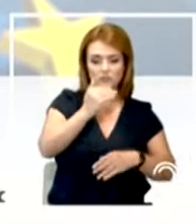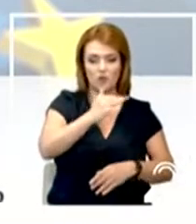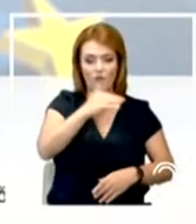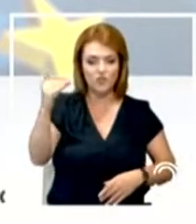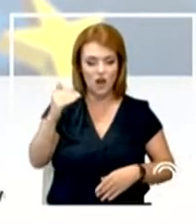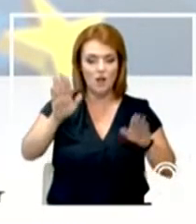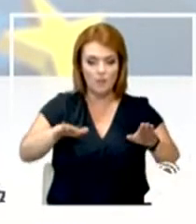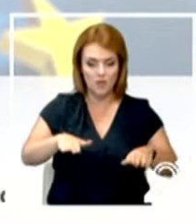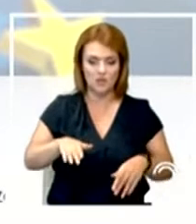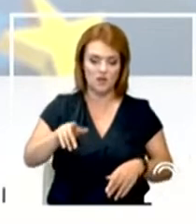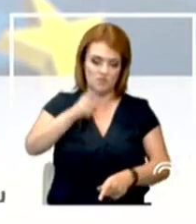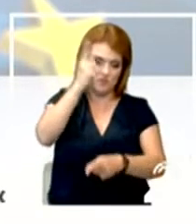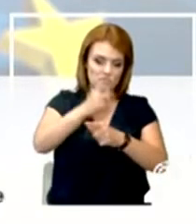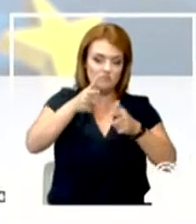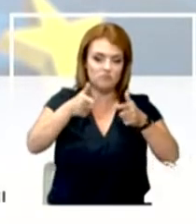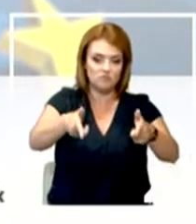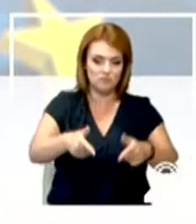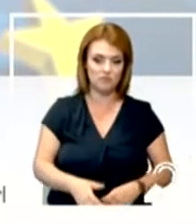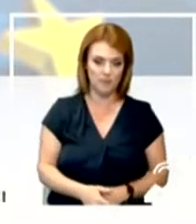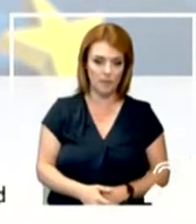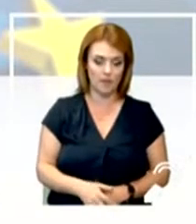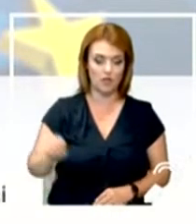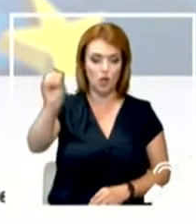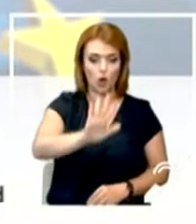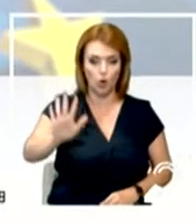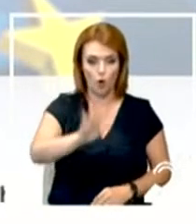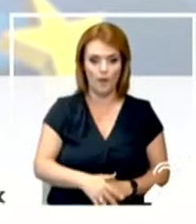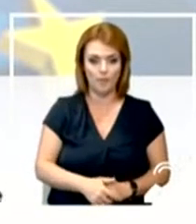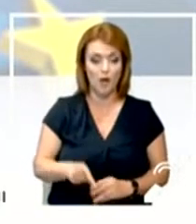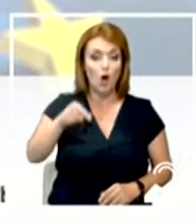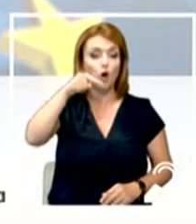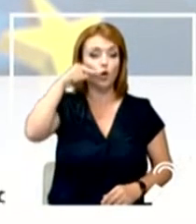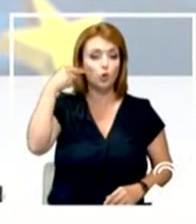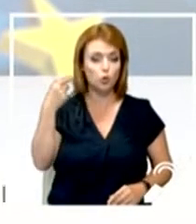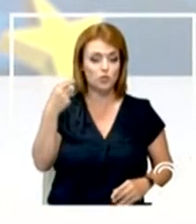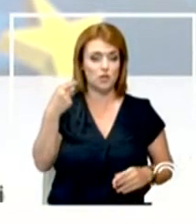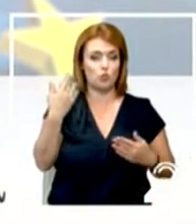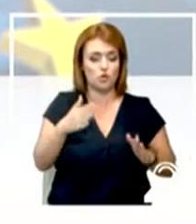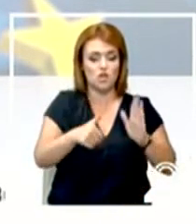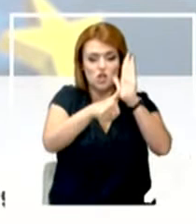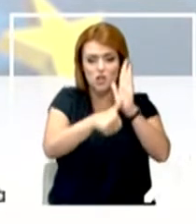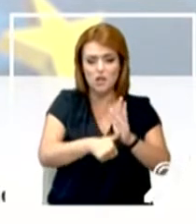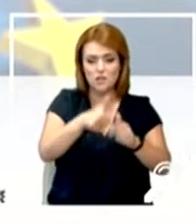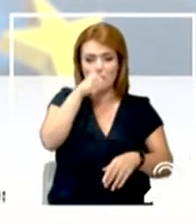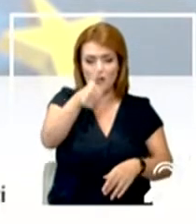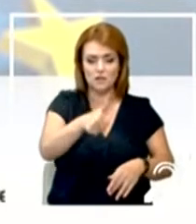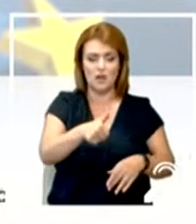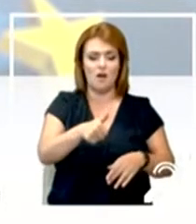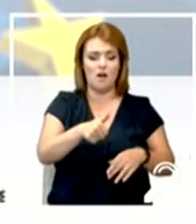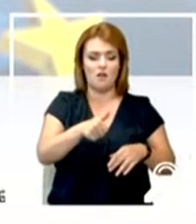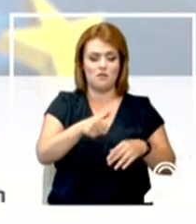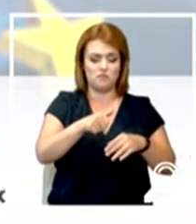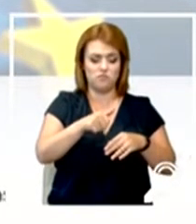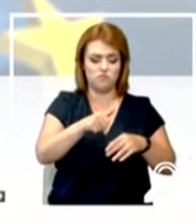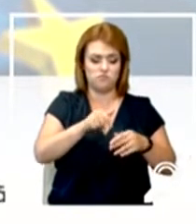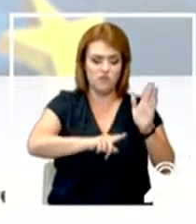de jumătate de an un război de agresiune împotriva Ucrainei, unde omoară oameni nevinovați și distruge orașe întregi.